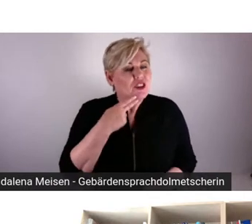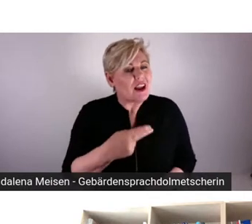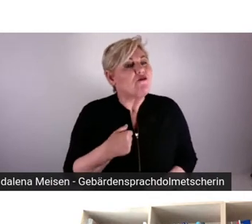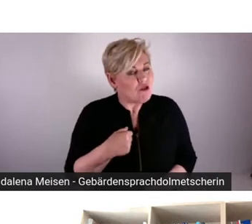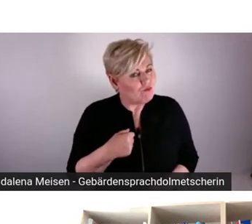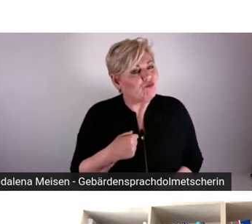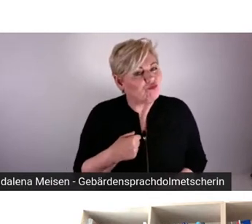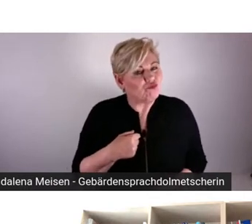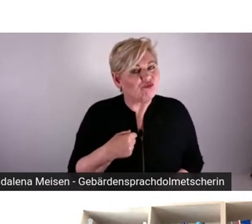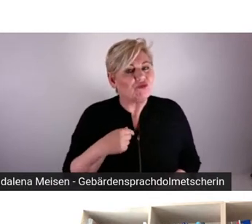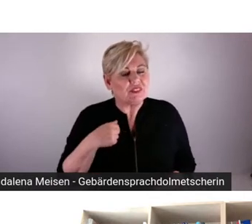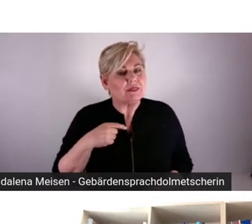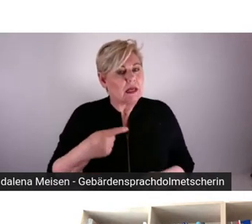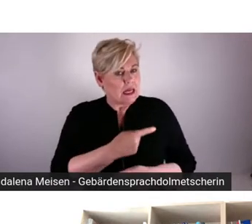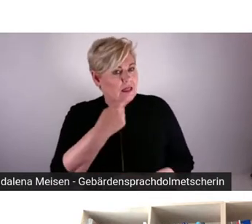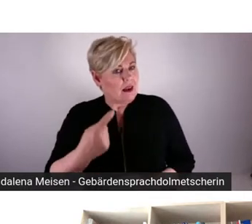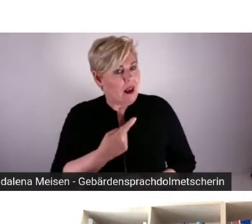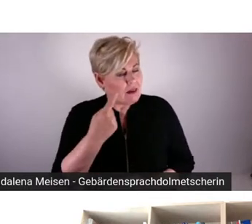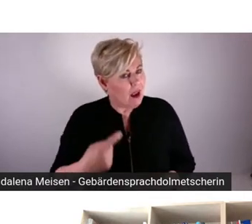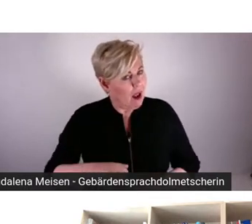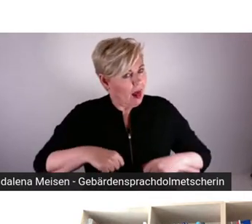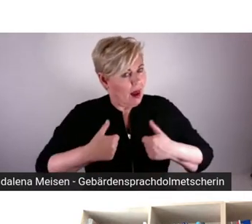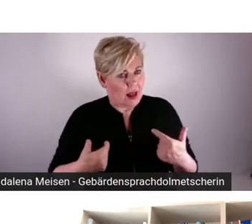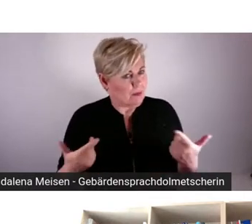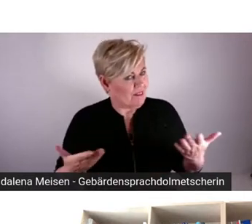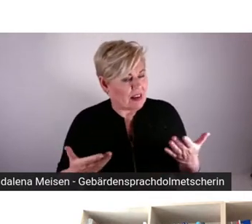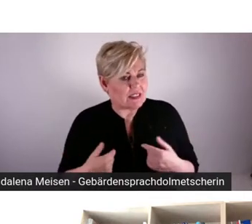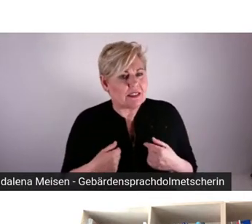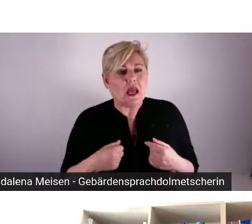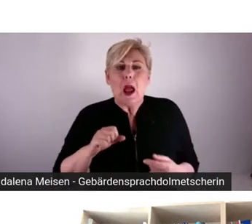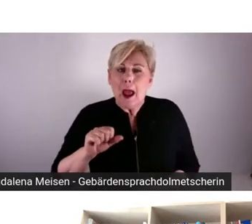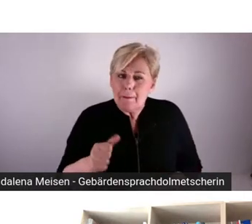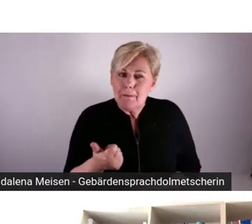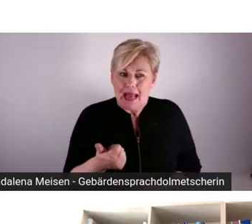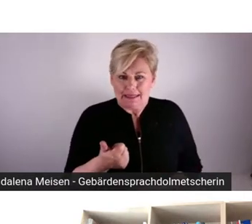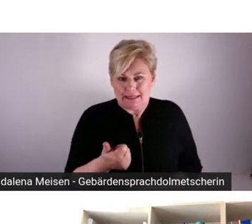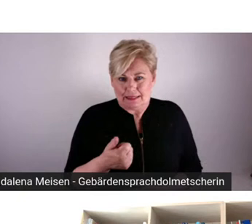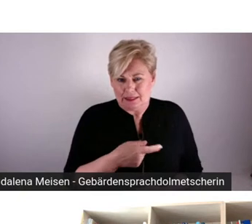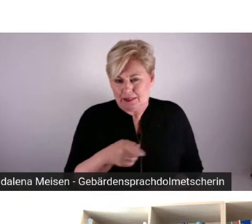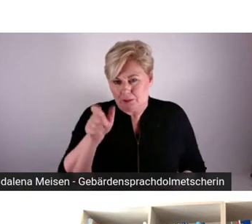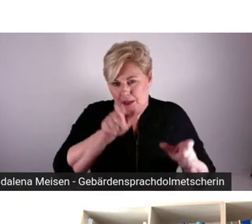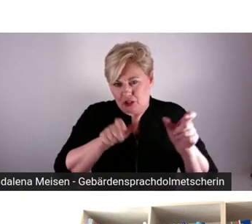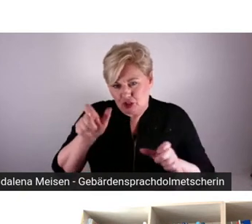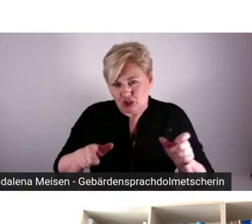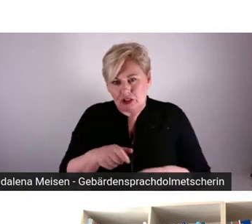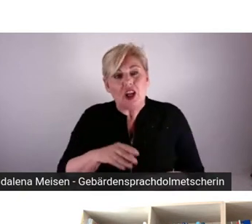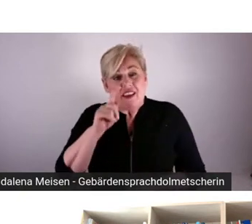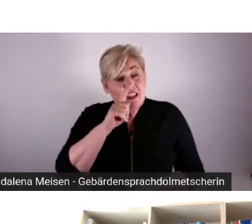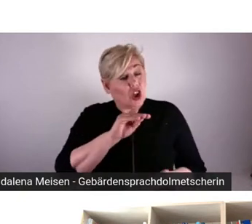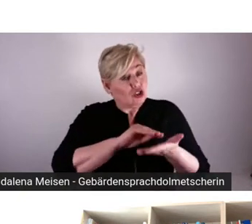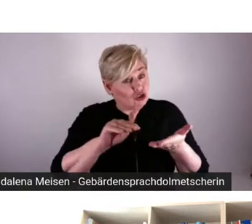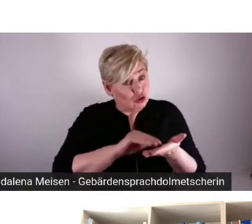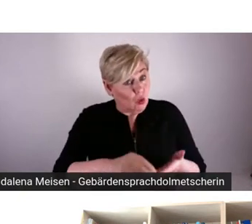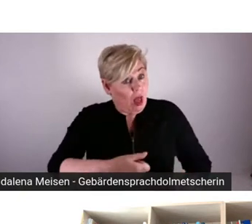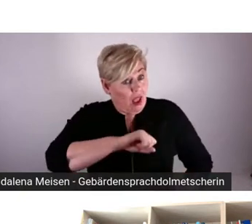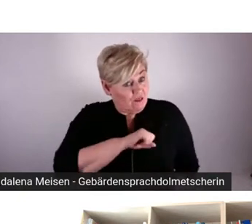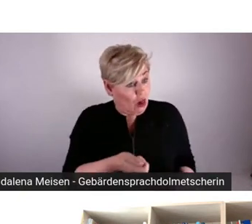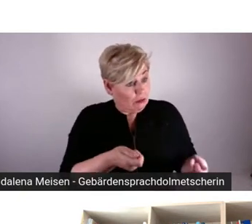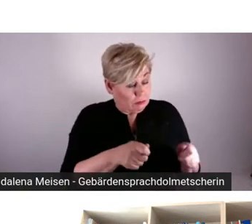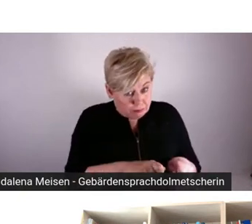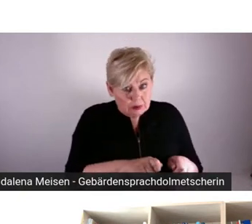wir jedes Jahr erleben beispielsweise, dass die allermeisten jungen Menschen die Schule erfolgreich abschließen und ins Berufsleben einsteigen